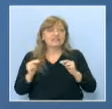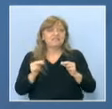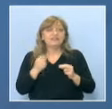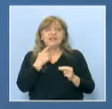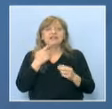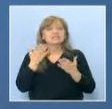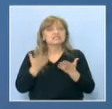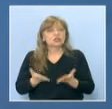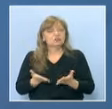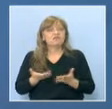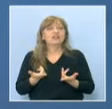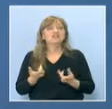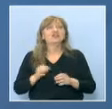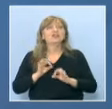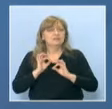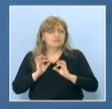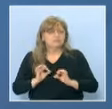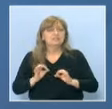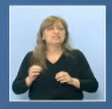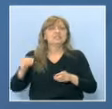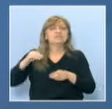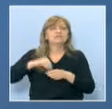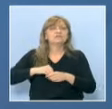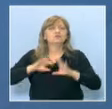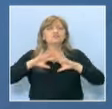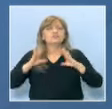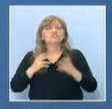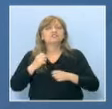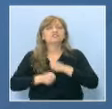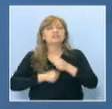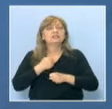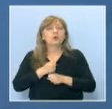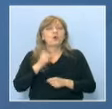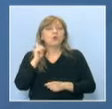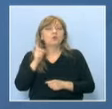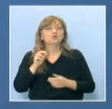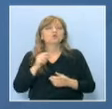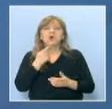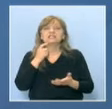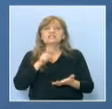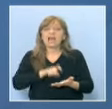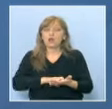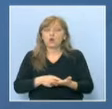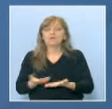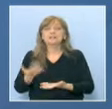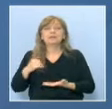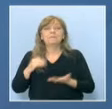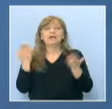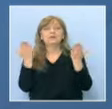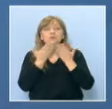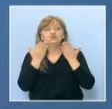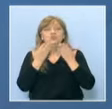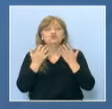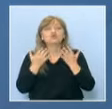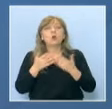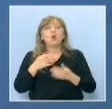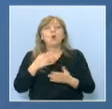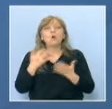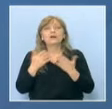че наистина се включват във всички дейности, които Закона за предучилищно и училищно образование в